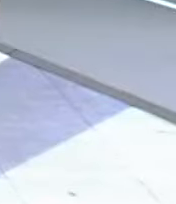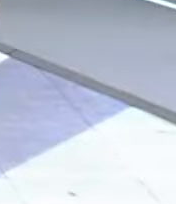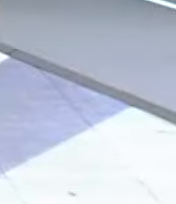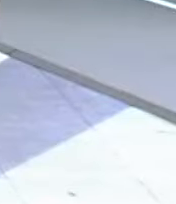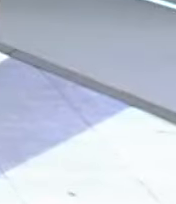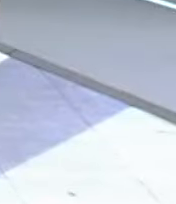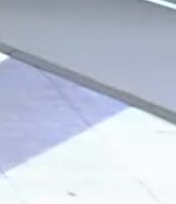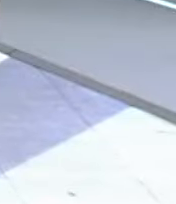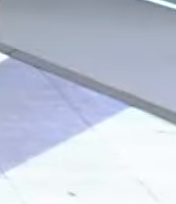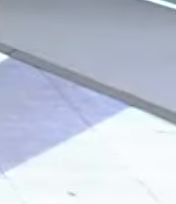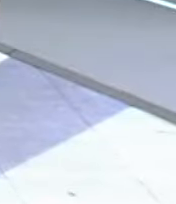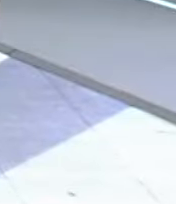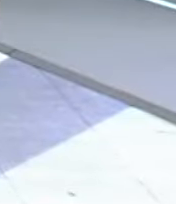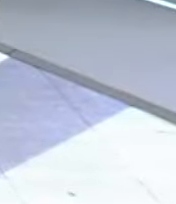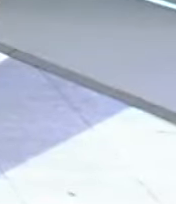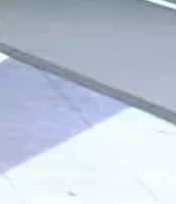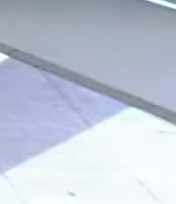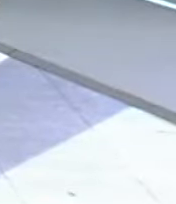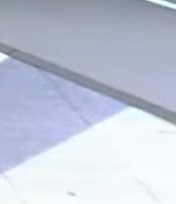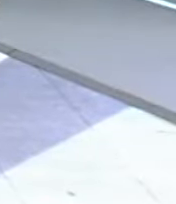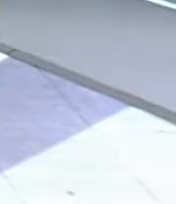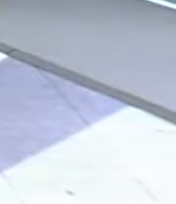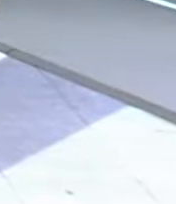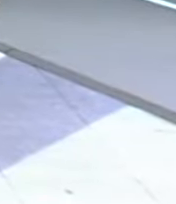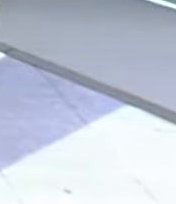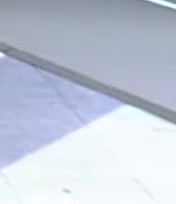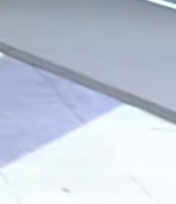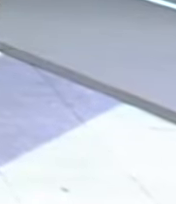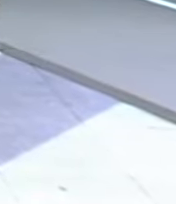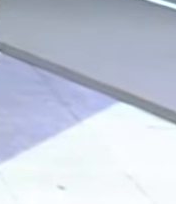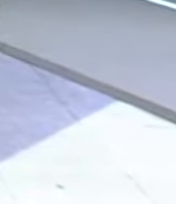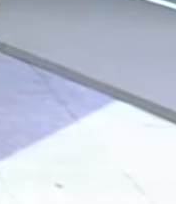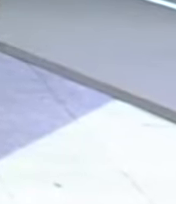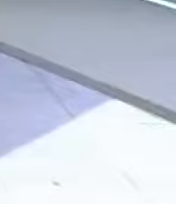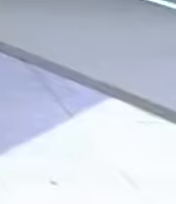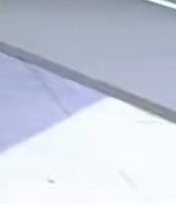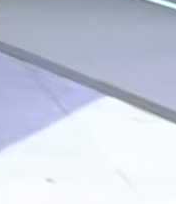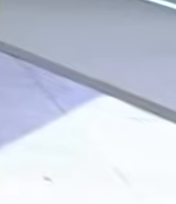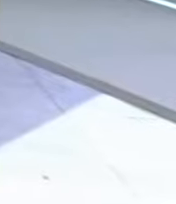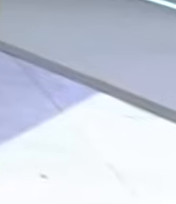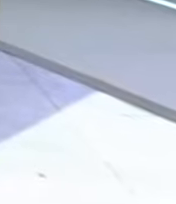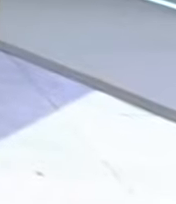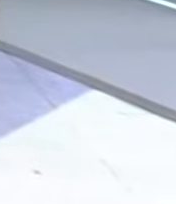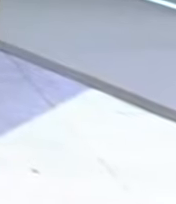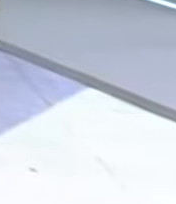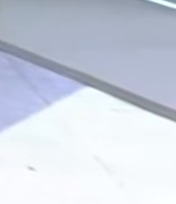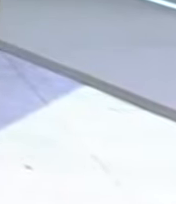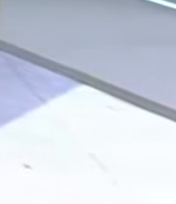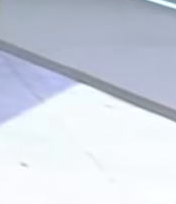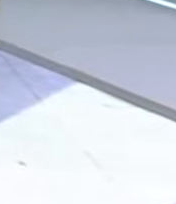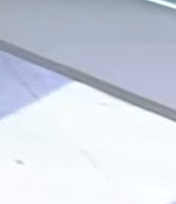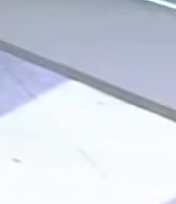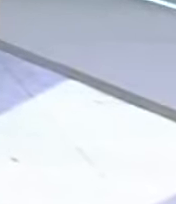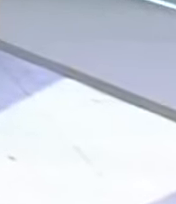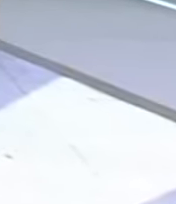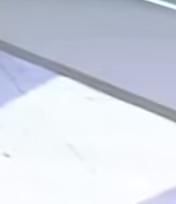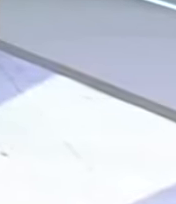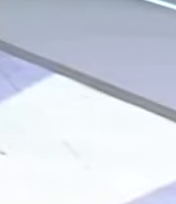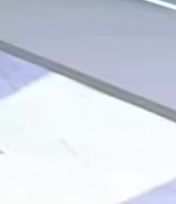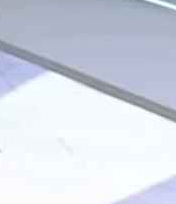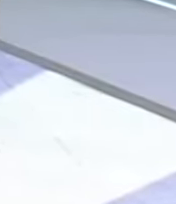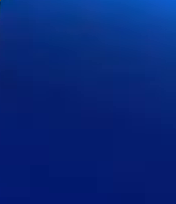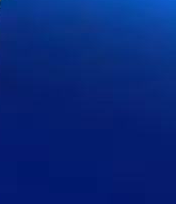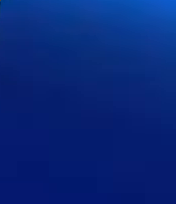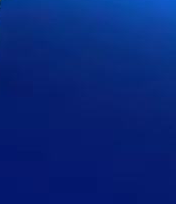sa bayan. Mula sa GMA Integrated News, ang News Authority ng Pilipino. Hanggang bukas, sama-sama tayong magiging